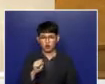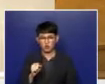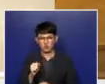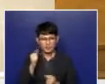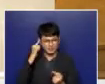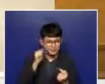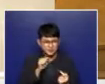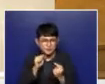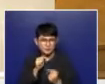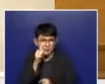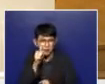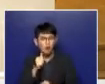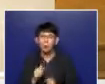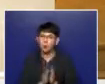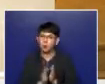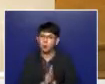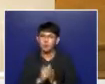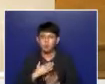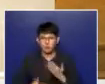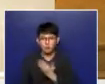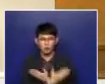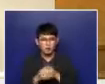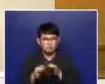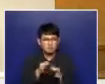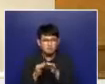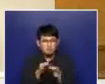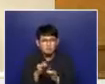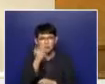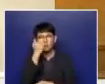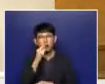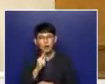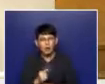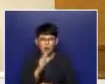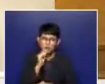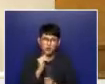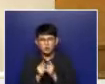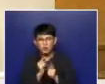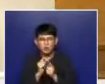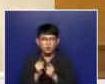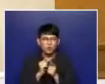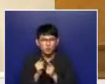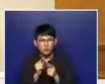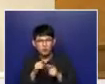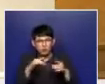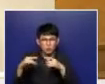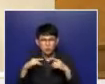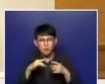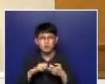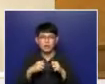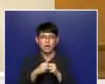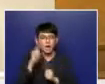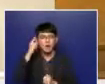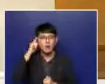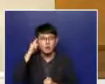การเมืองคนละพรรกับประเทศไทยเนี่ยนี่คือปัญหาทางการเมืองและวันนี้ก็เป็นเรื่องการเมืองด้วยเหมือนกันเพราะการเมืองคนละพรรคก็ไม่อนุมัติ